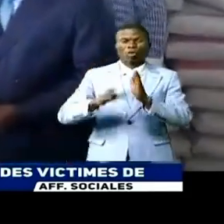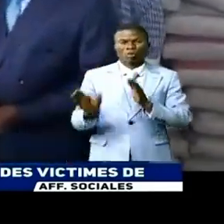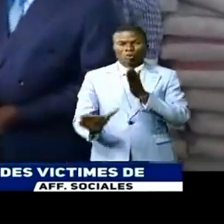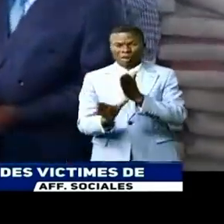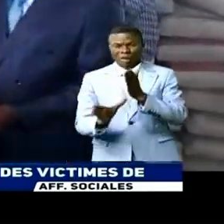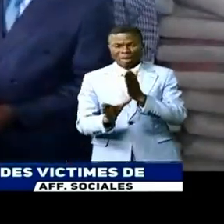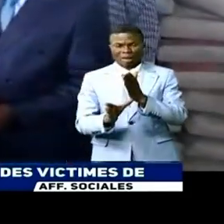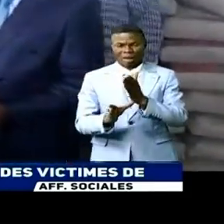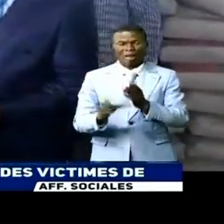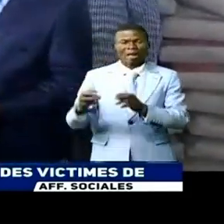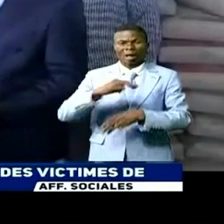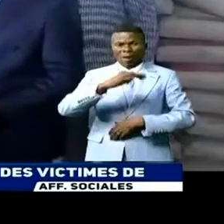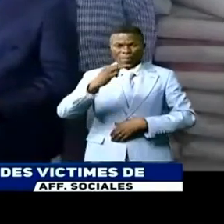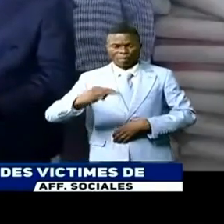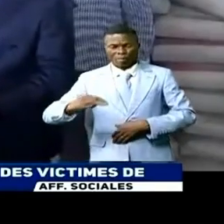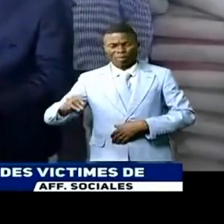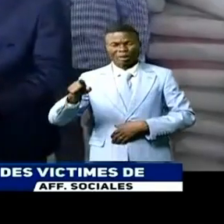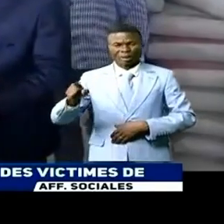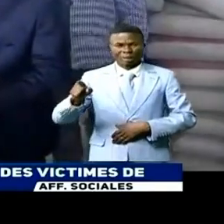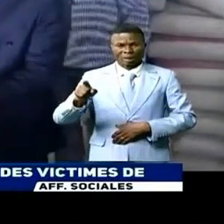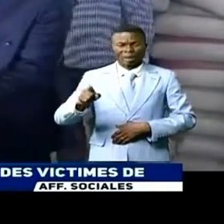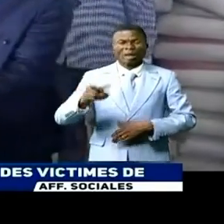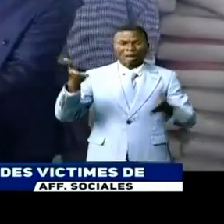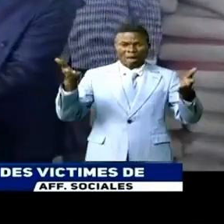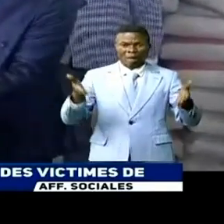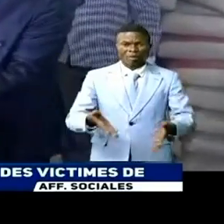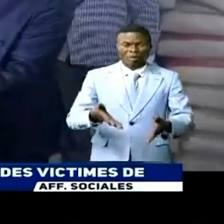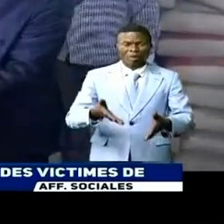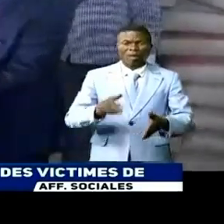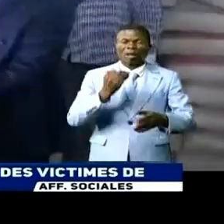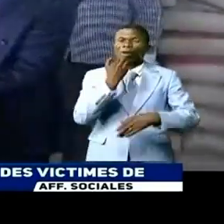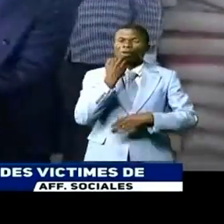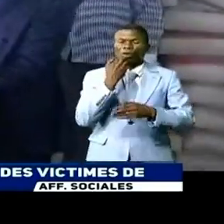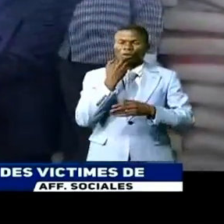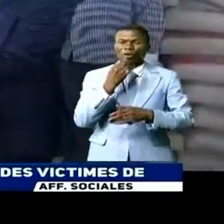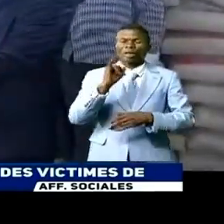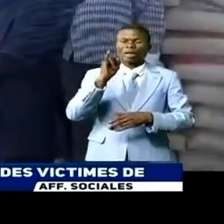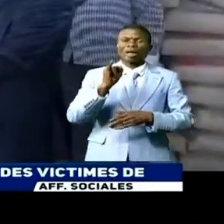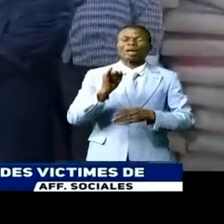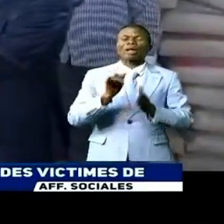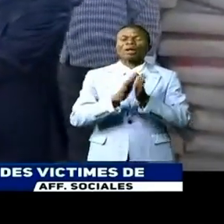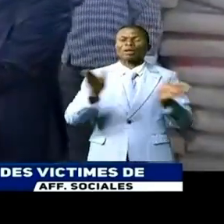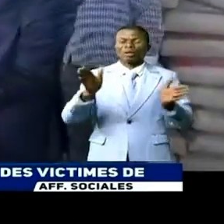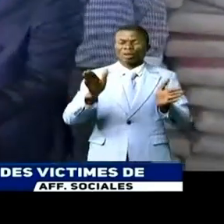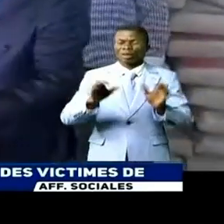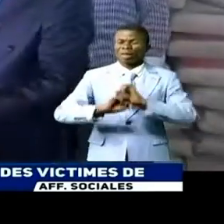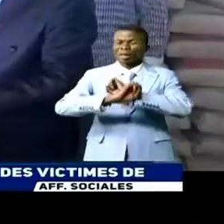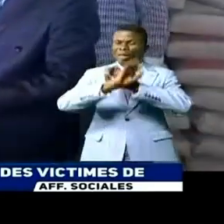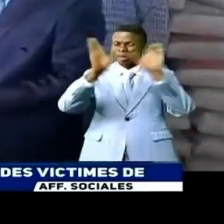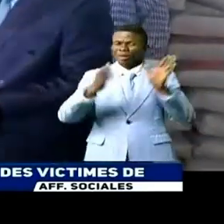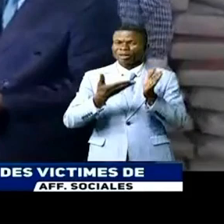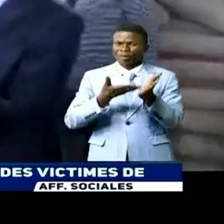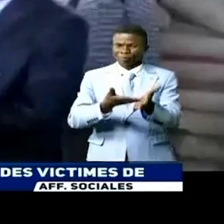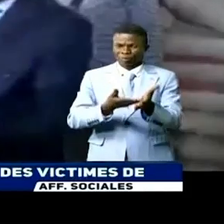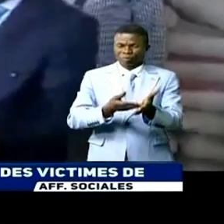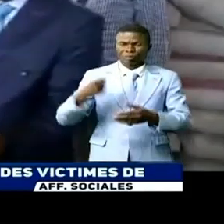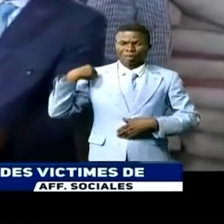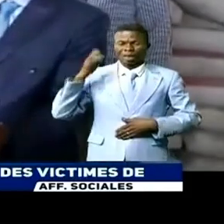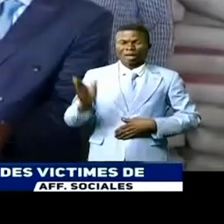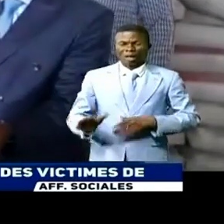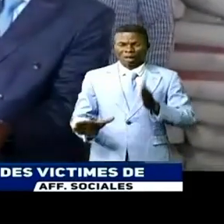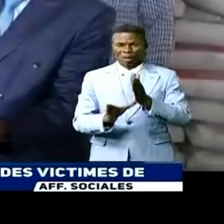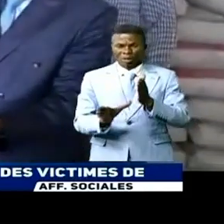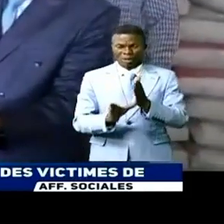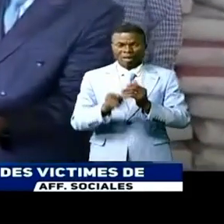maniement afin d'aider ce manga là c'était en présence de l'inspecteur des ligier transparence oblige le gouverneur intérimaire à fanny